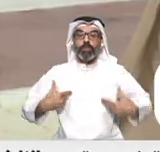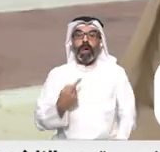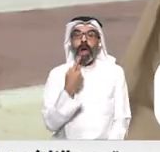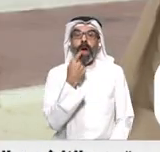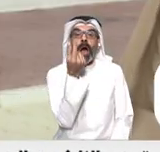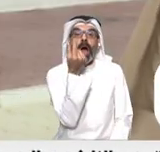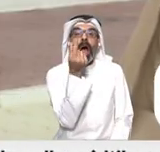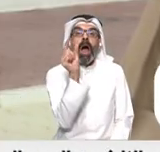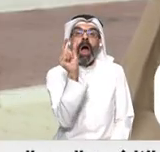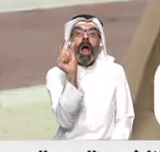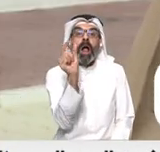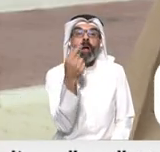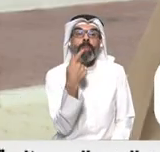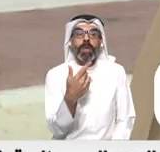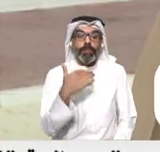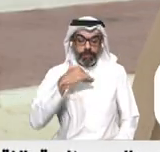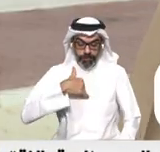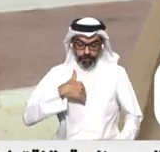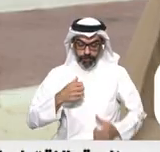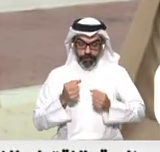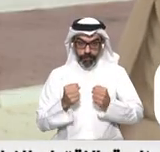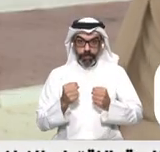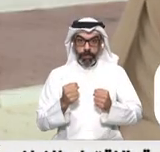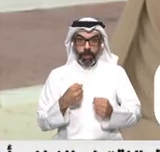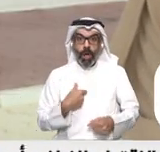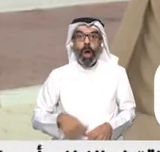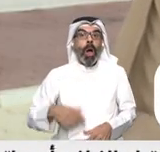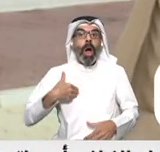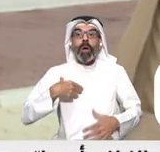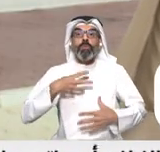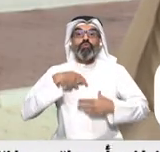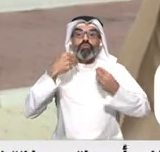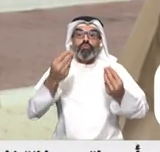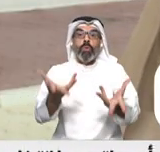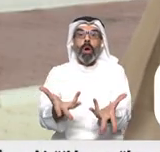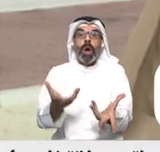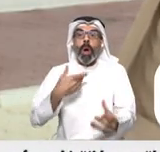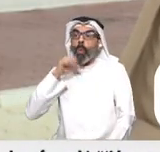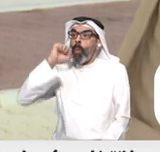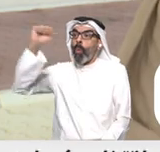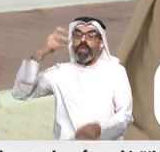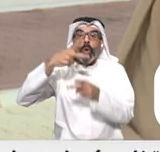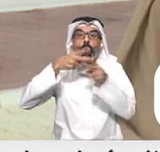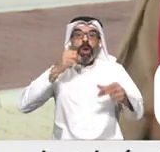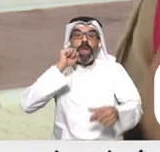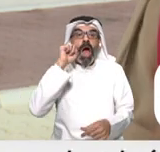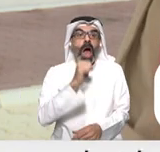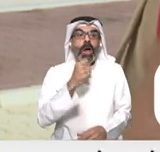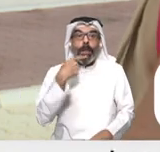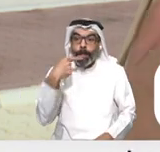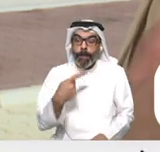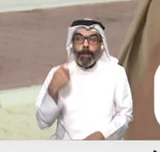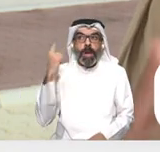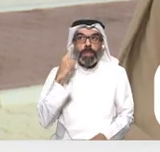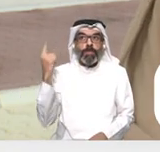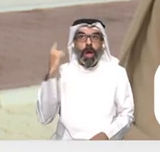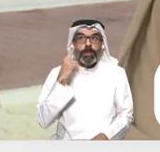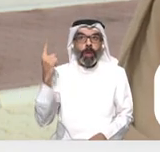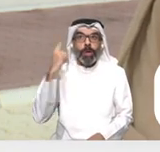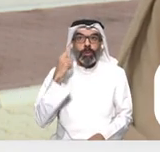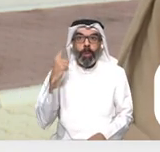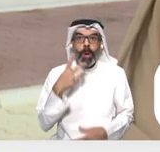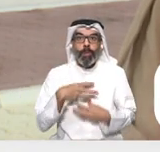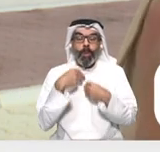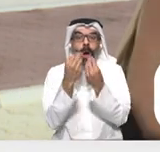الكلمات بصراحة تعزز فيها، مثلا بوركتا يا وطني الكويت لنا، مرة مرتين ثلاث يوم يسمعونها